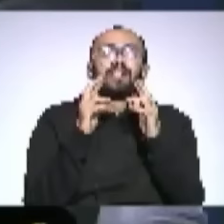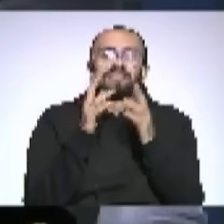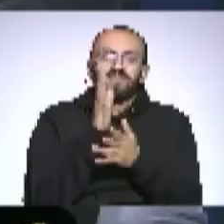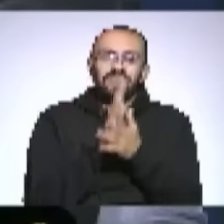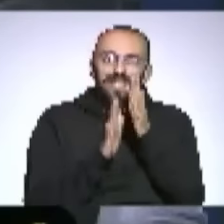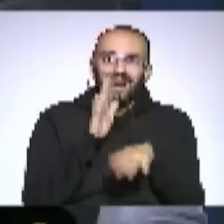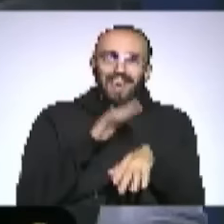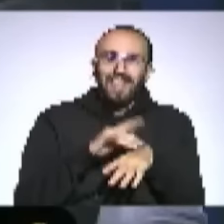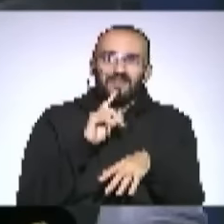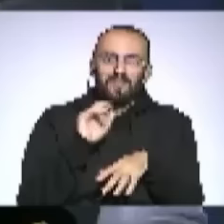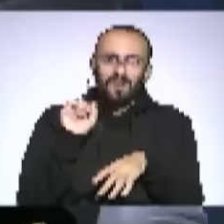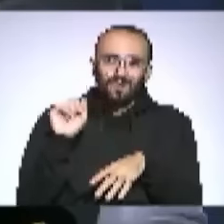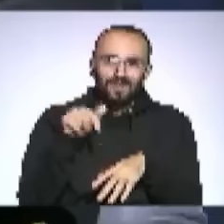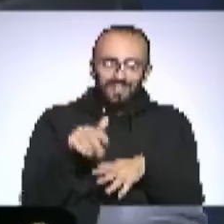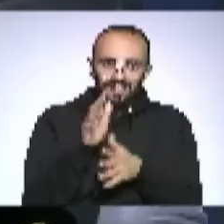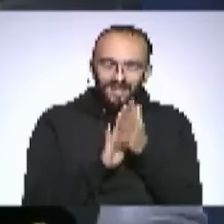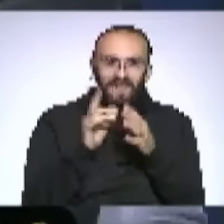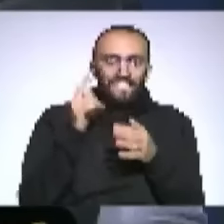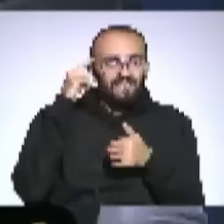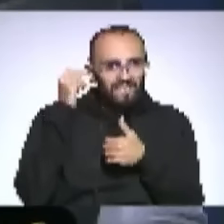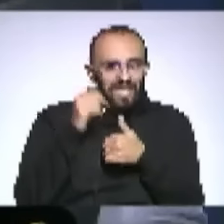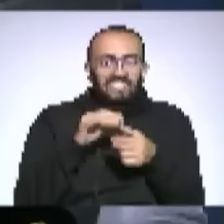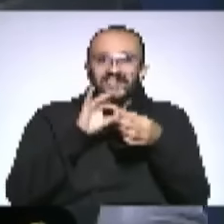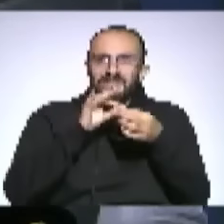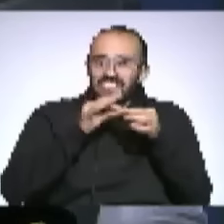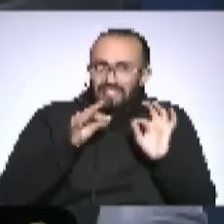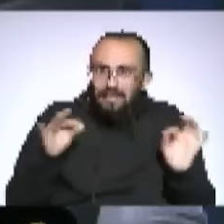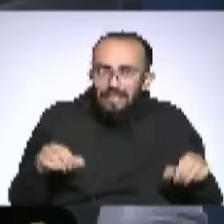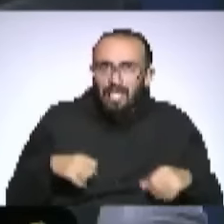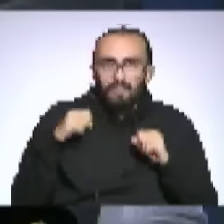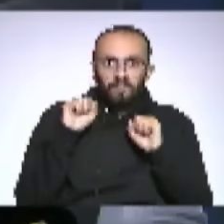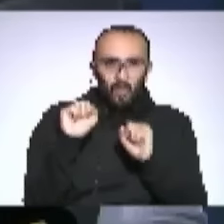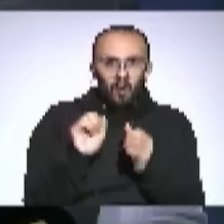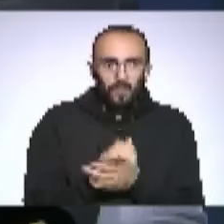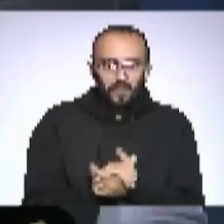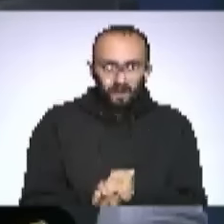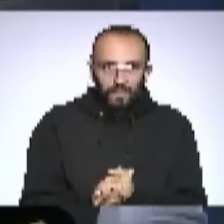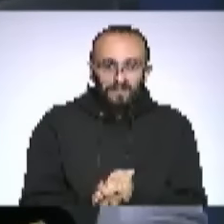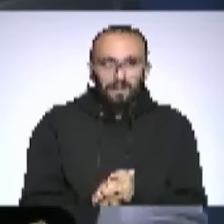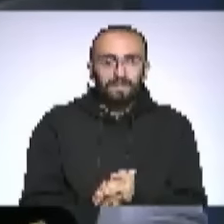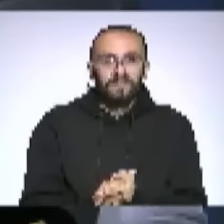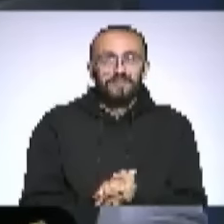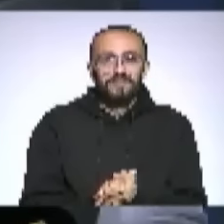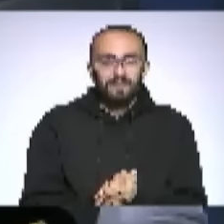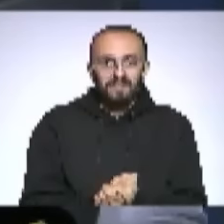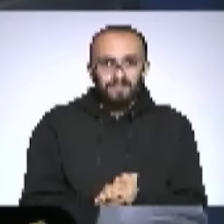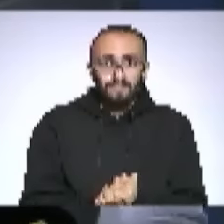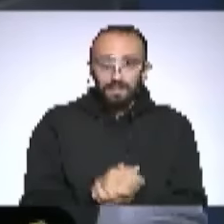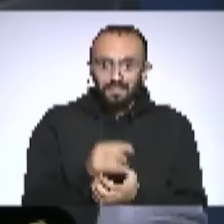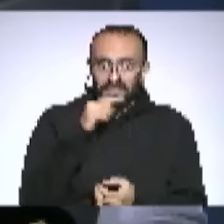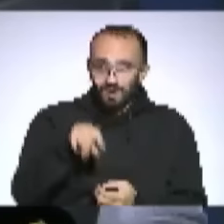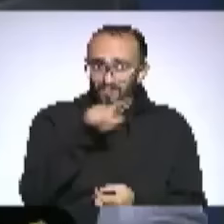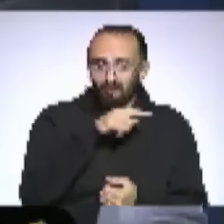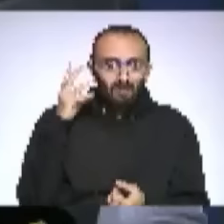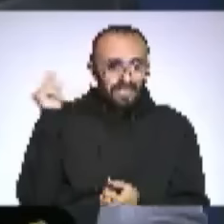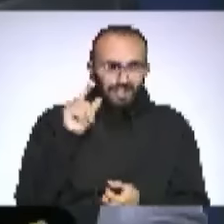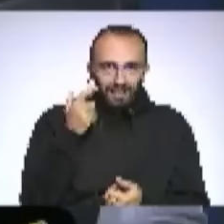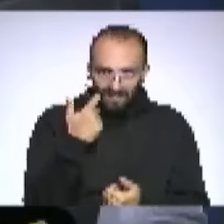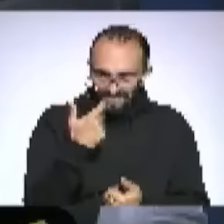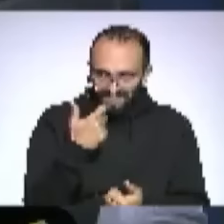عشان عيد ميلاده النهارده فكره تفاصيل حياته الرجاله احيانا ينسوا الستات ما بينسو خلي بالكم يا رجاله يعني